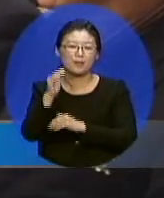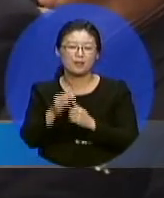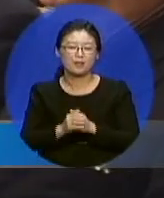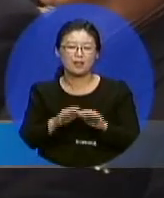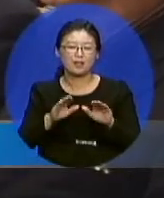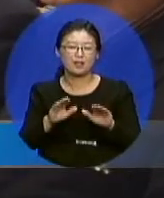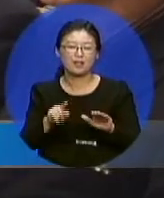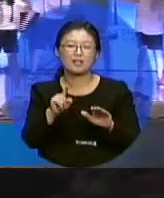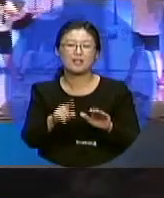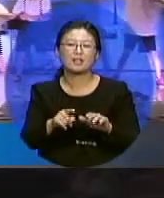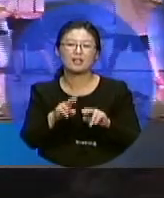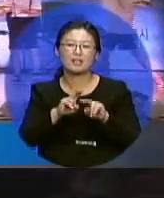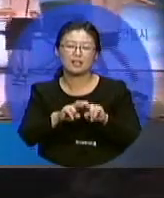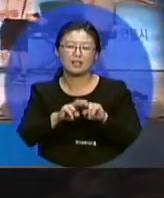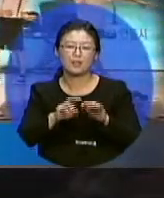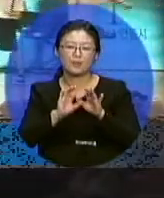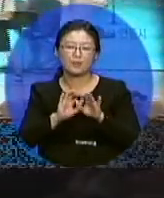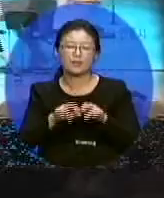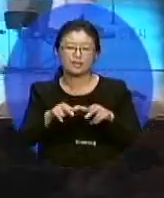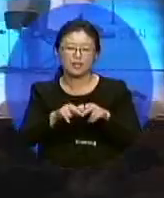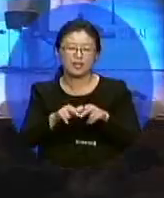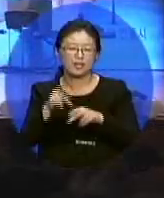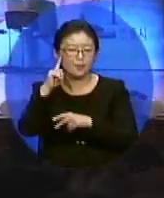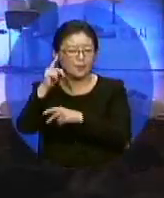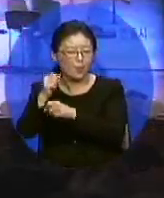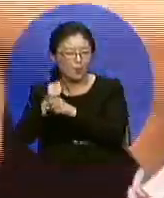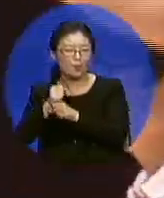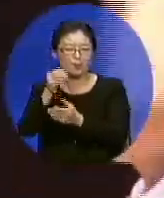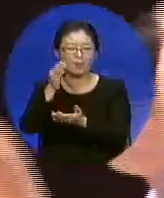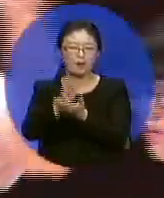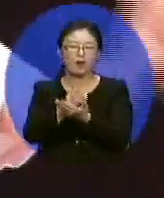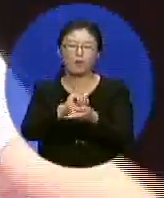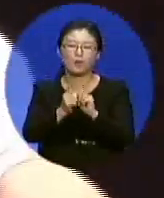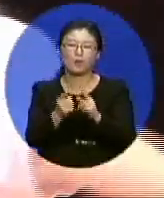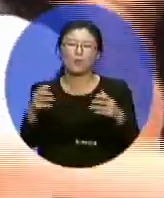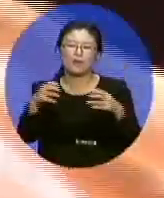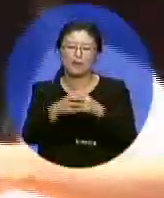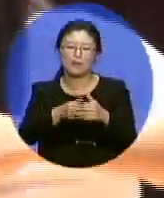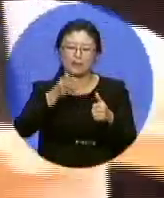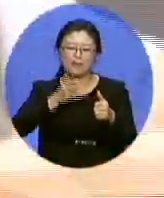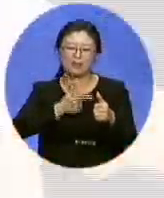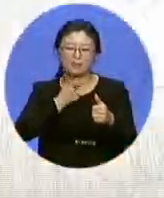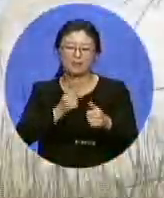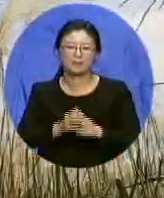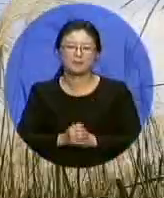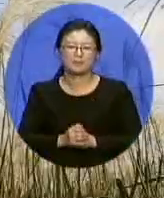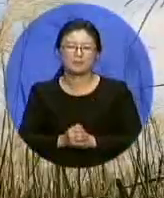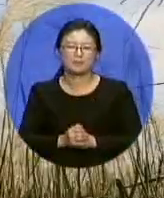오늘의 자리를 통해 장애인에 대한 편견을 지양하고 서로 화합하길 바란다고 전했습니다.